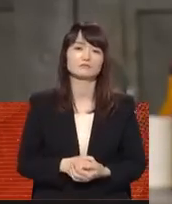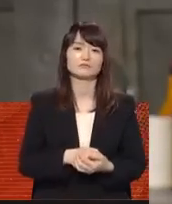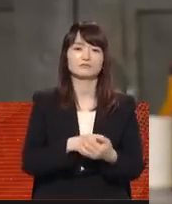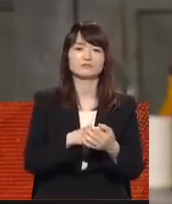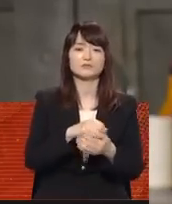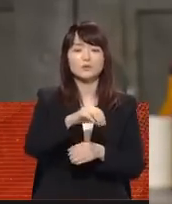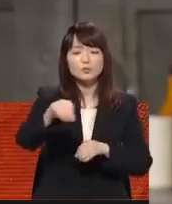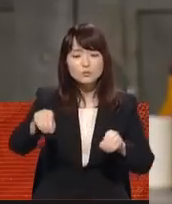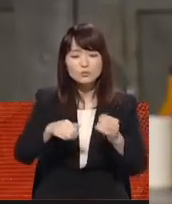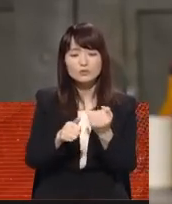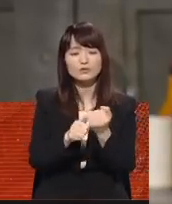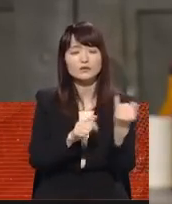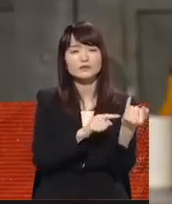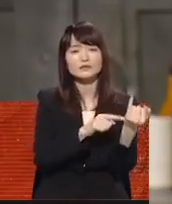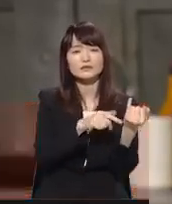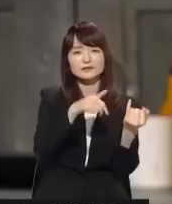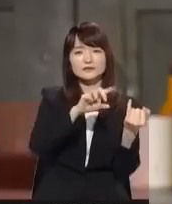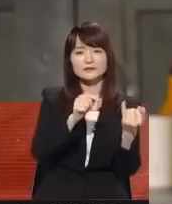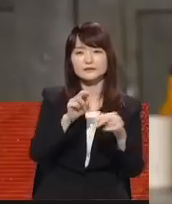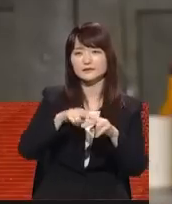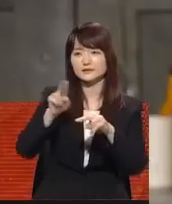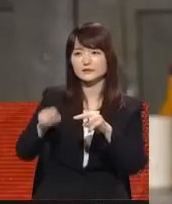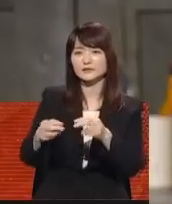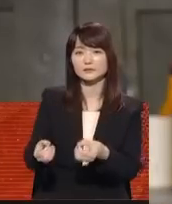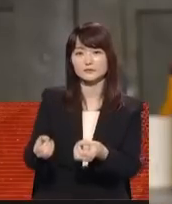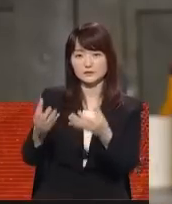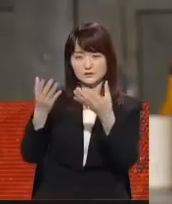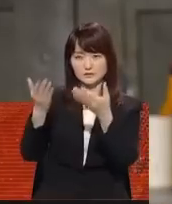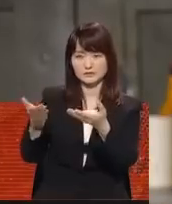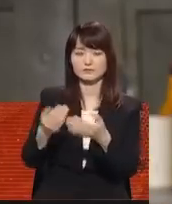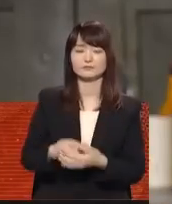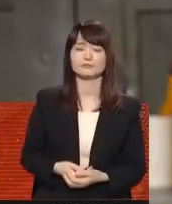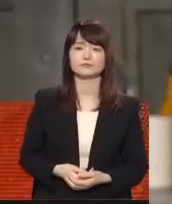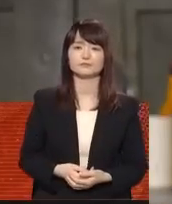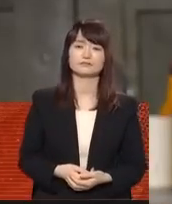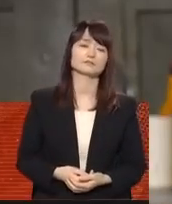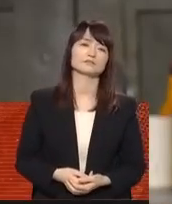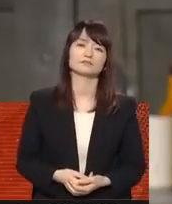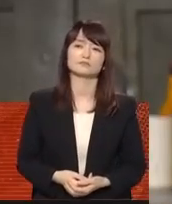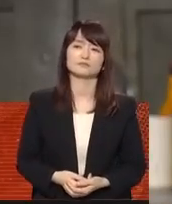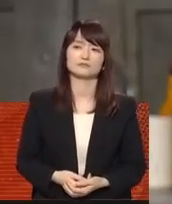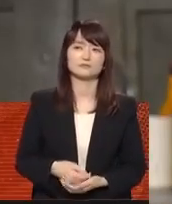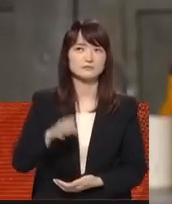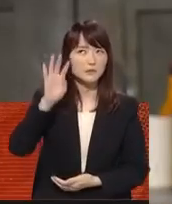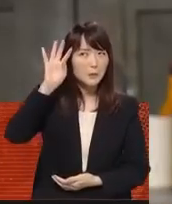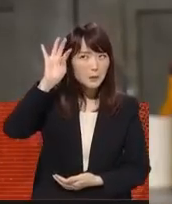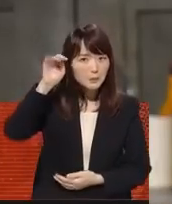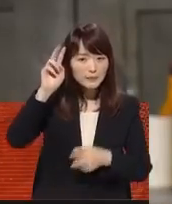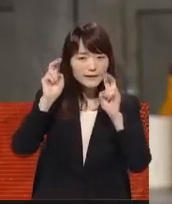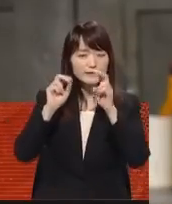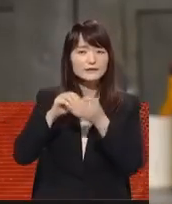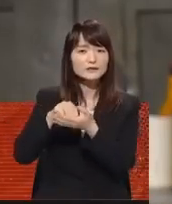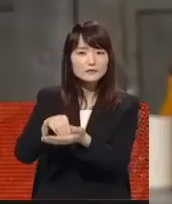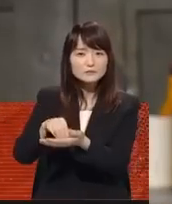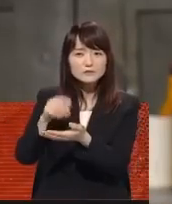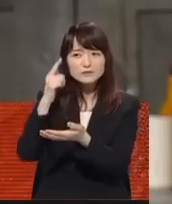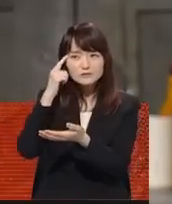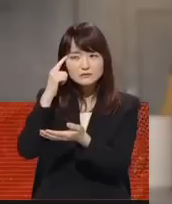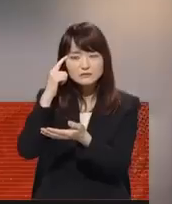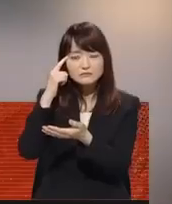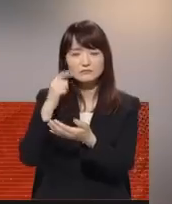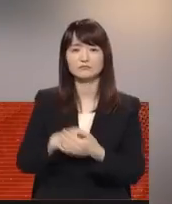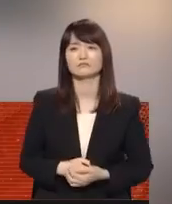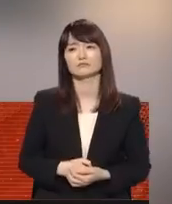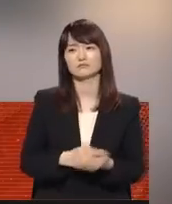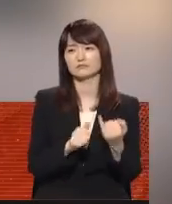진씨가 대사 파티를 열어줬다는 거예요 그리고 퇴사에 대해서 응원해졌기 때문에 아 좀 있으면 취업하겠지 했는데이